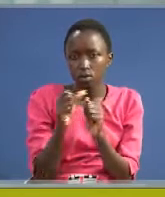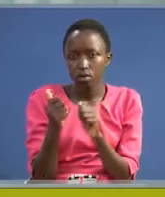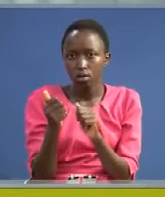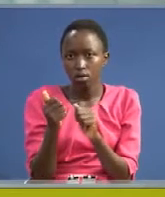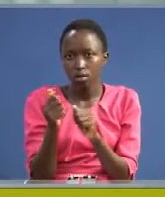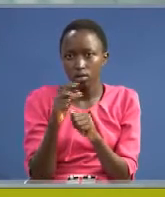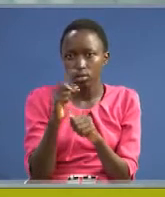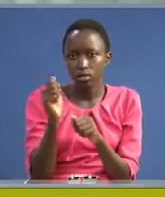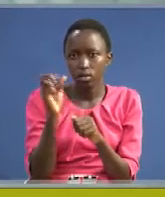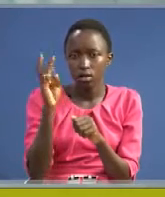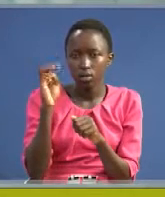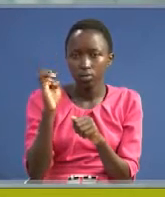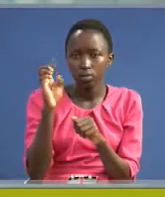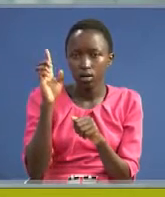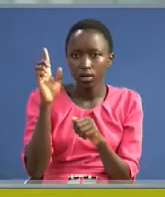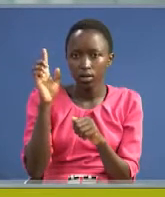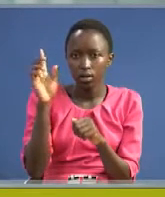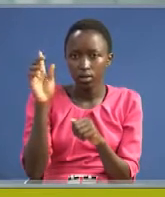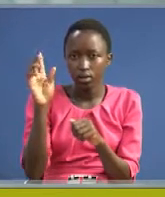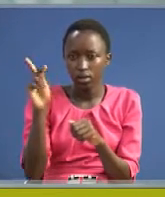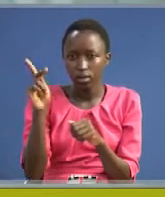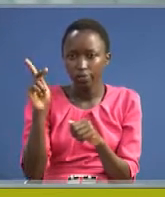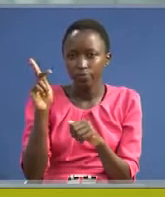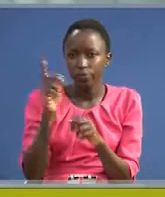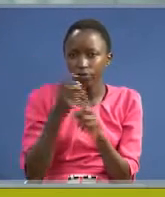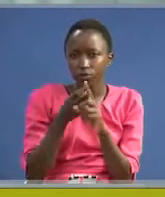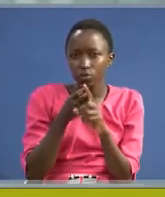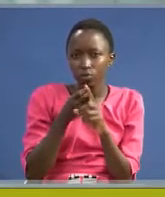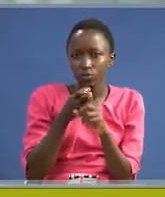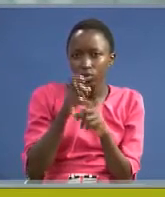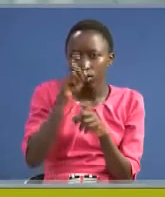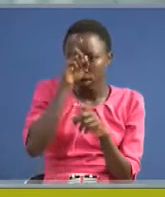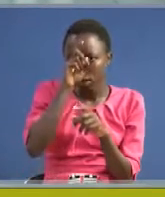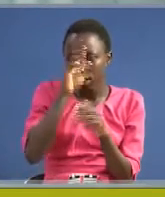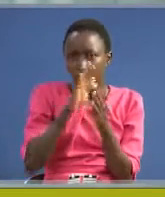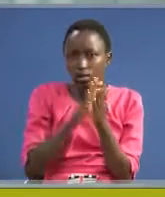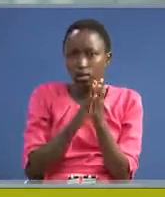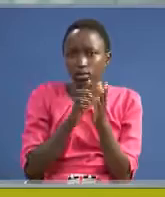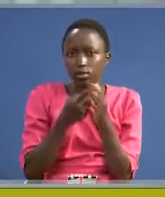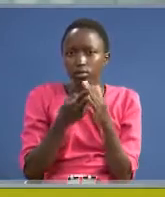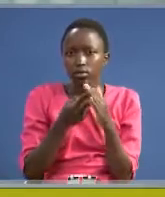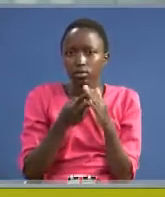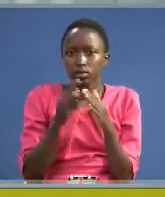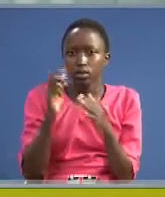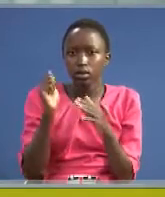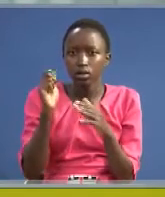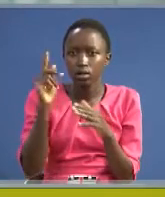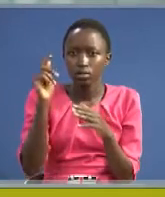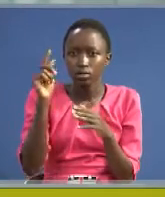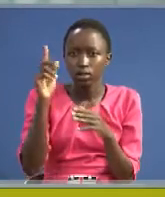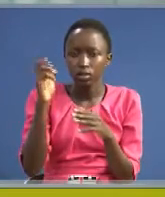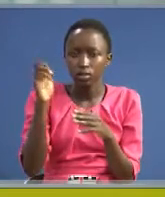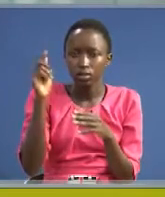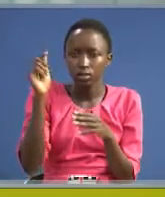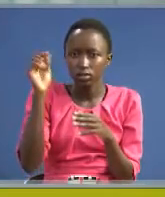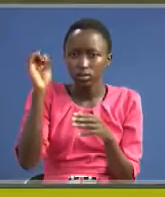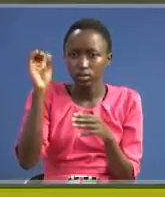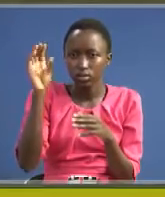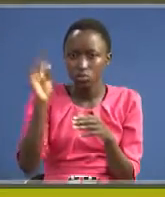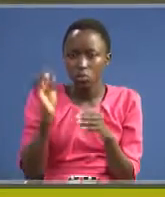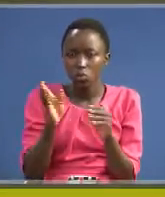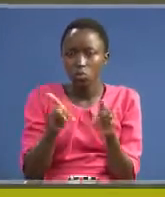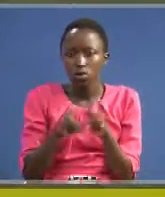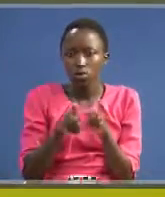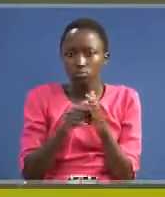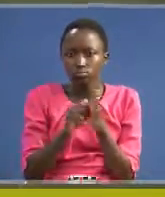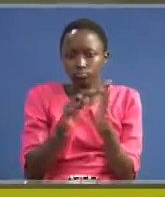Zamle kutoka Misri na Hussein D ya Algeria na Atletico Patreos ya Angola. Hii ni kulingana